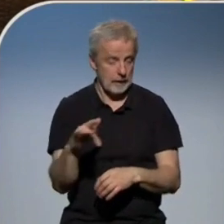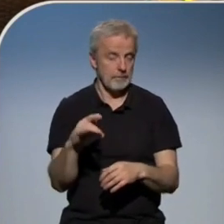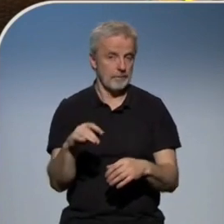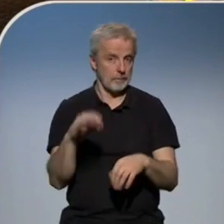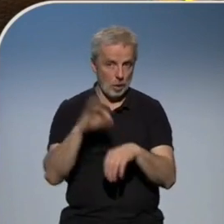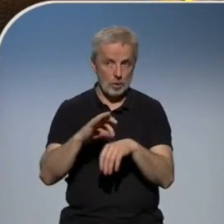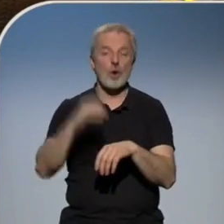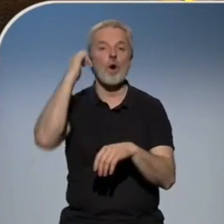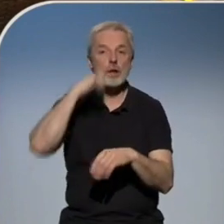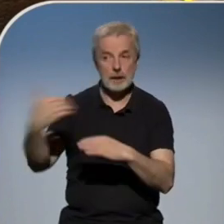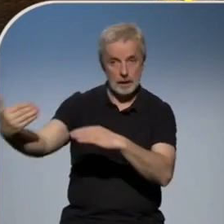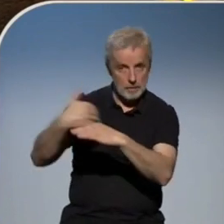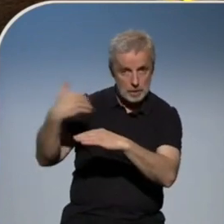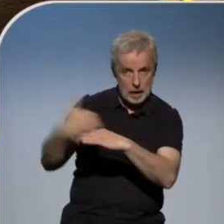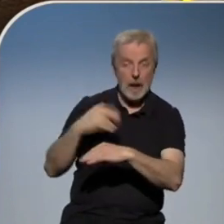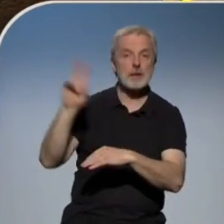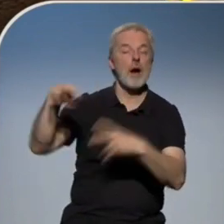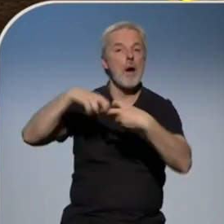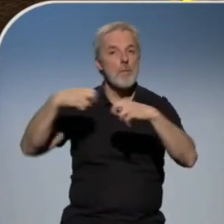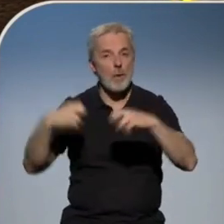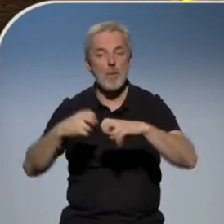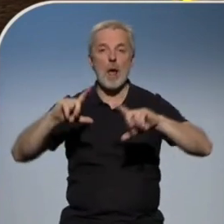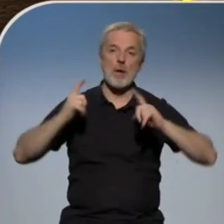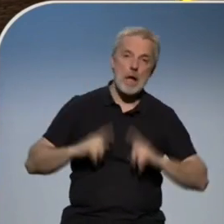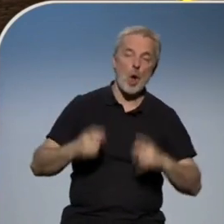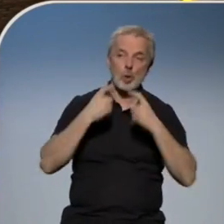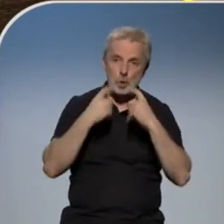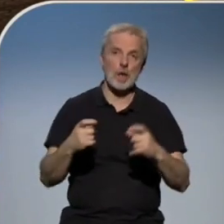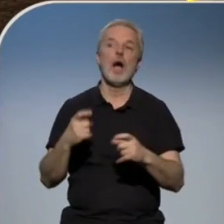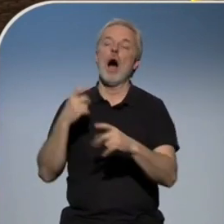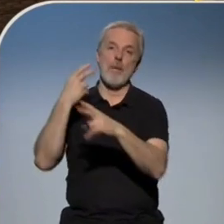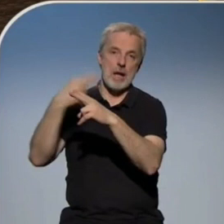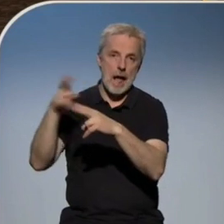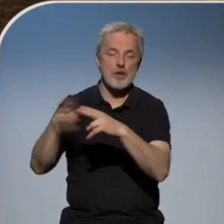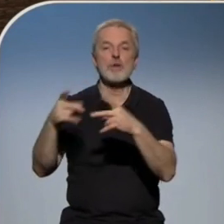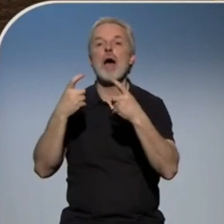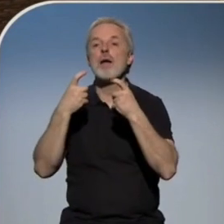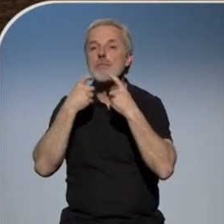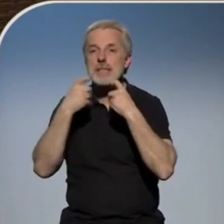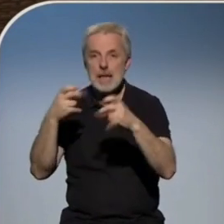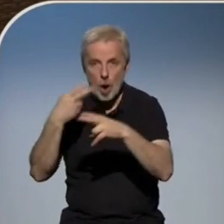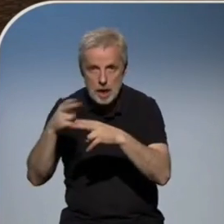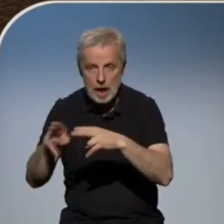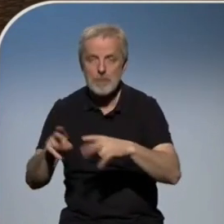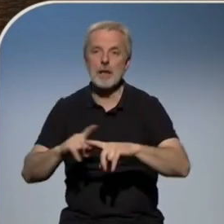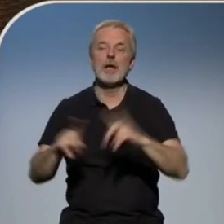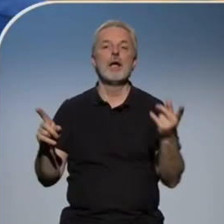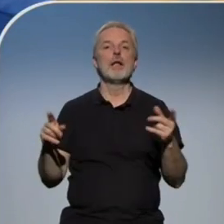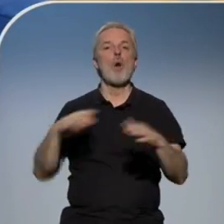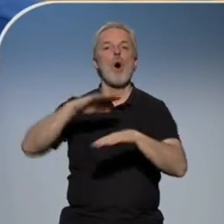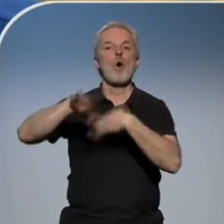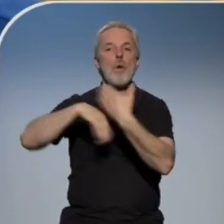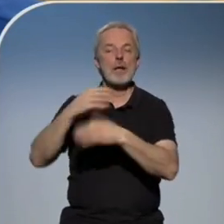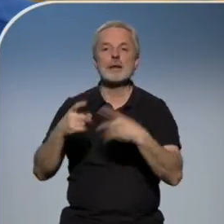řeší fyzioterapii, anebo v kombinaci fyzioterapie a psychoterapie. Takže k nám lidi chodí, řešíme jejich příběhy a ukazujeme jim cestu,